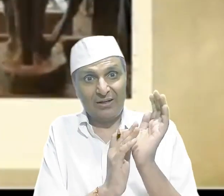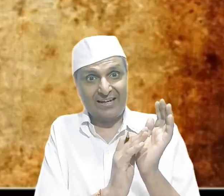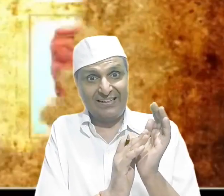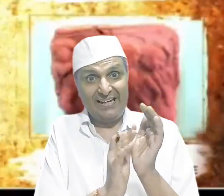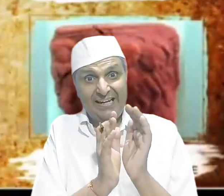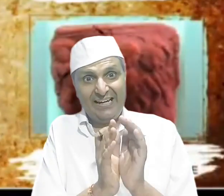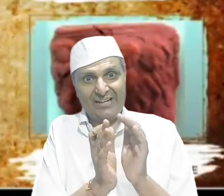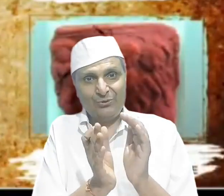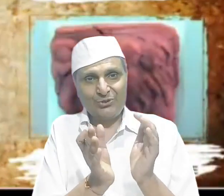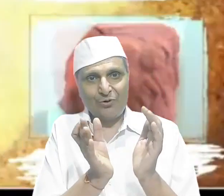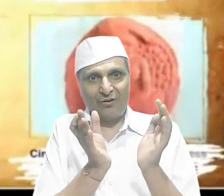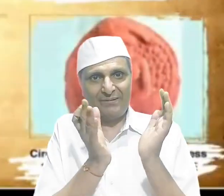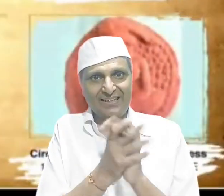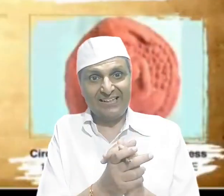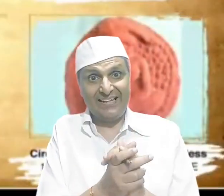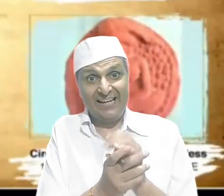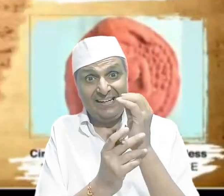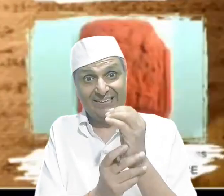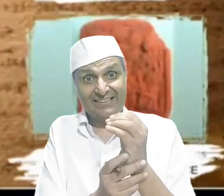सब्सक्राइब करें